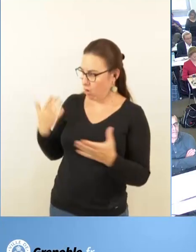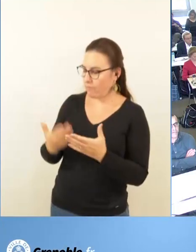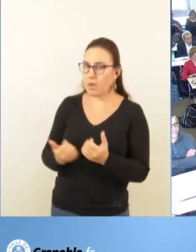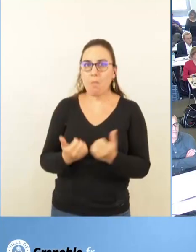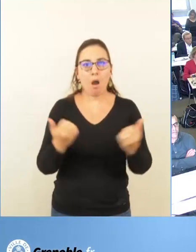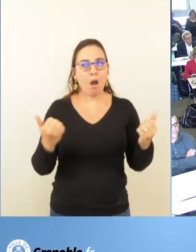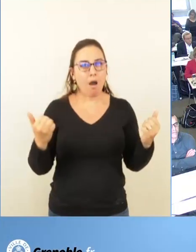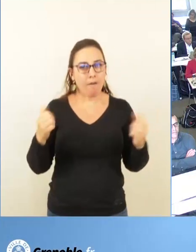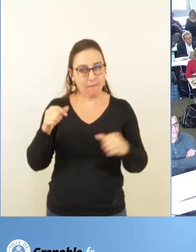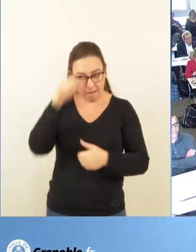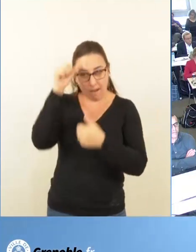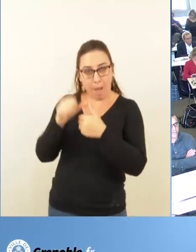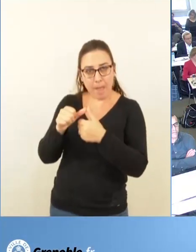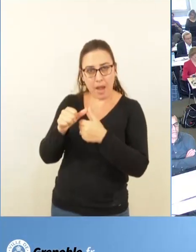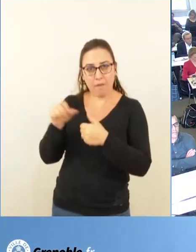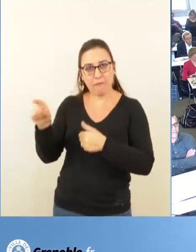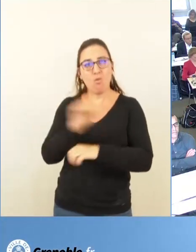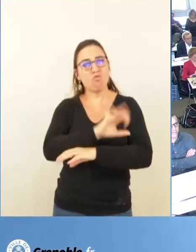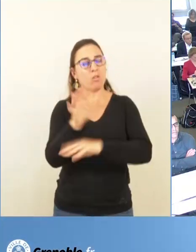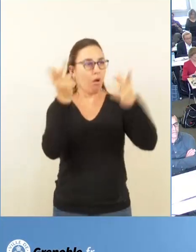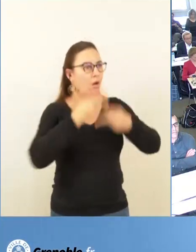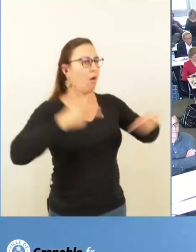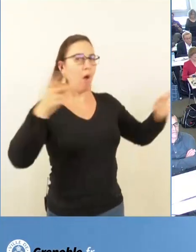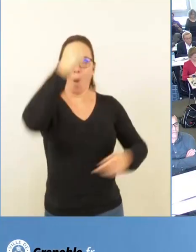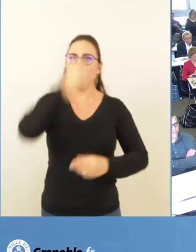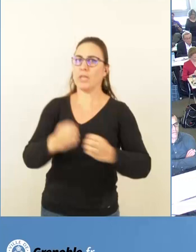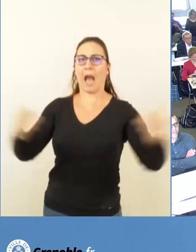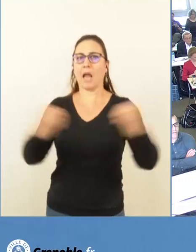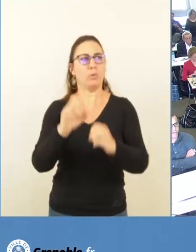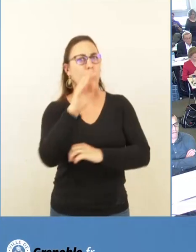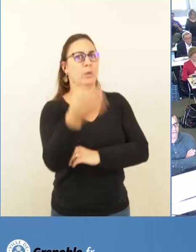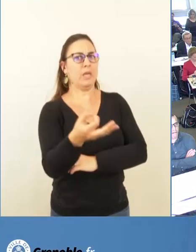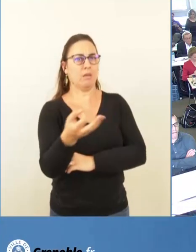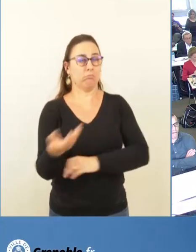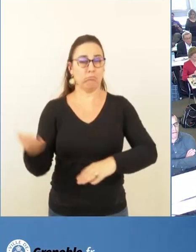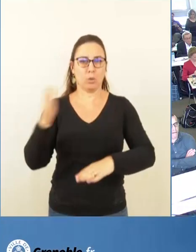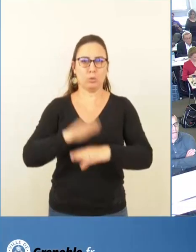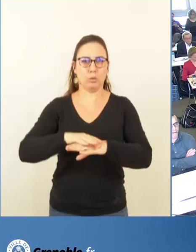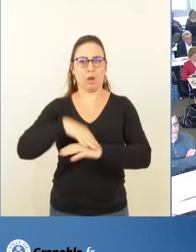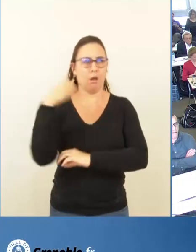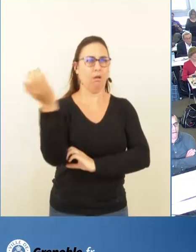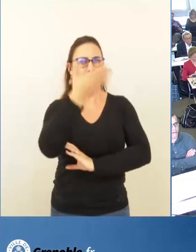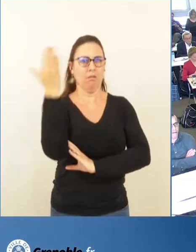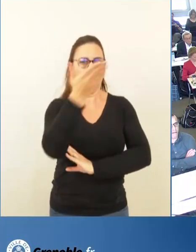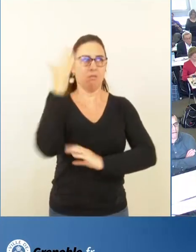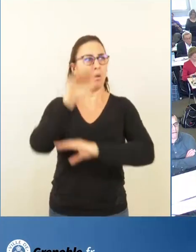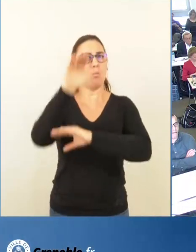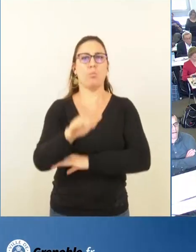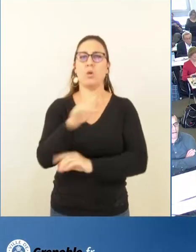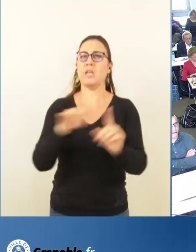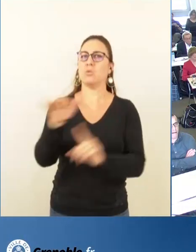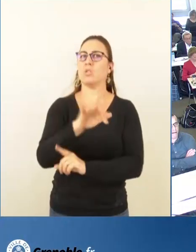vous annoncez en catastrophe à la presse la gratuité du musée alors vendu comme la mesure phare du prétendu bouclier social